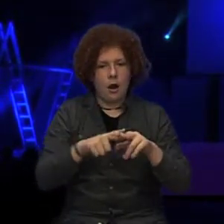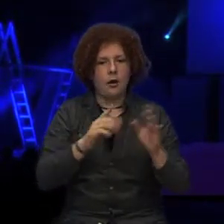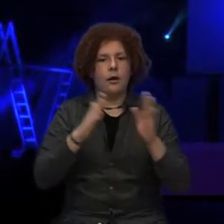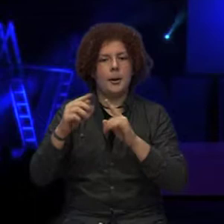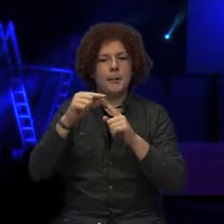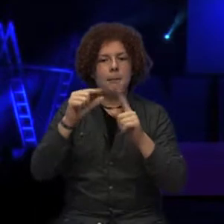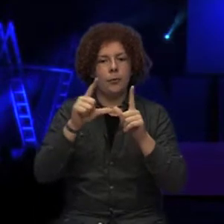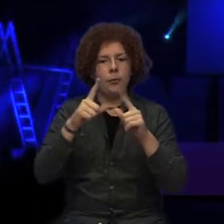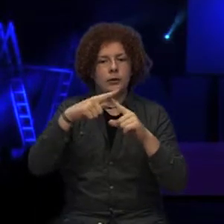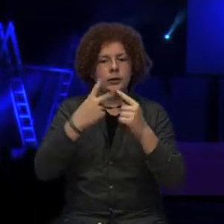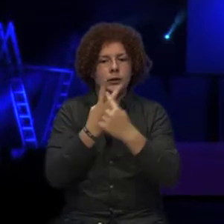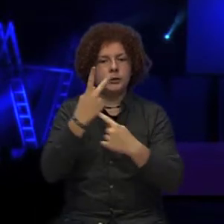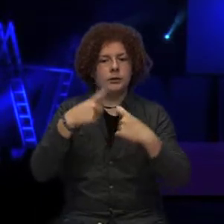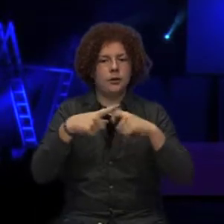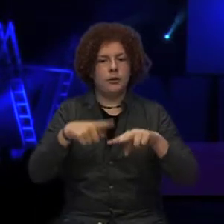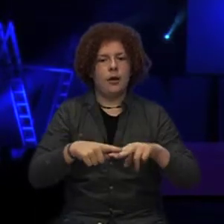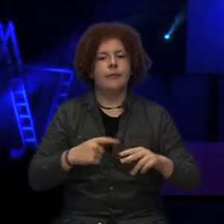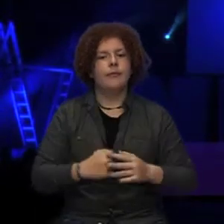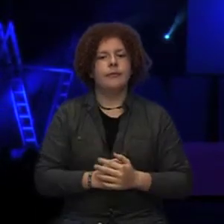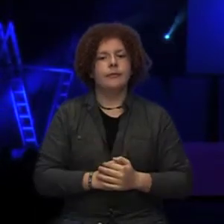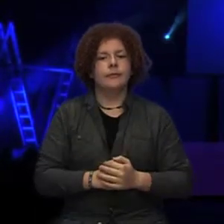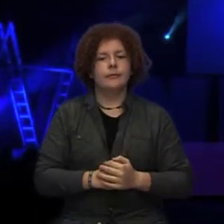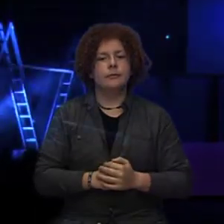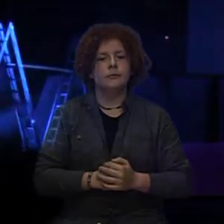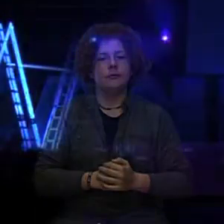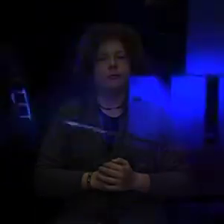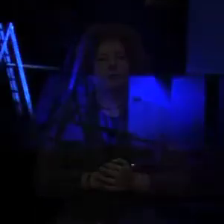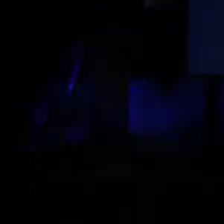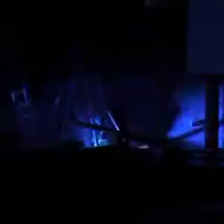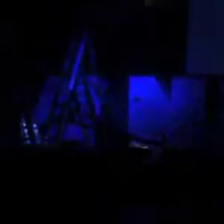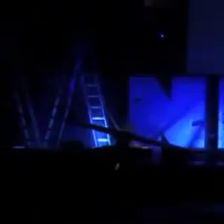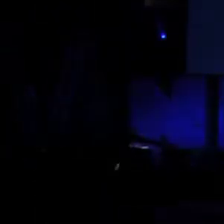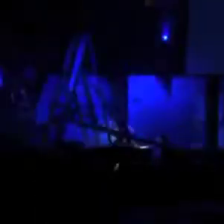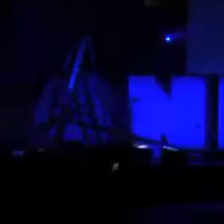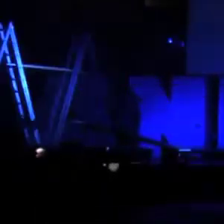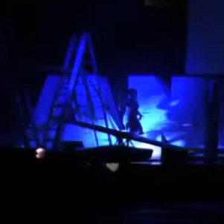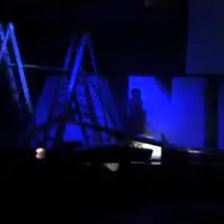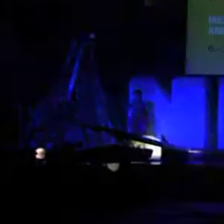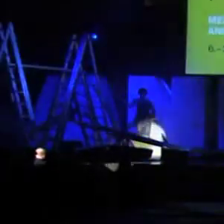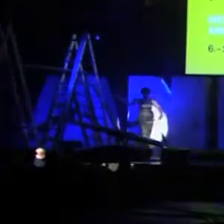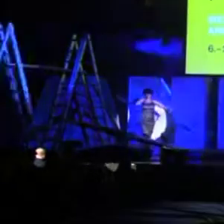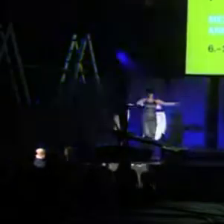jedinečnou, úžasnou, nejartikulovanější, úžasnou